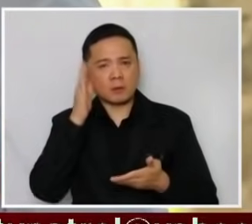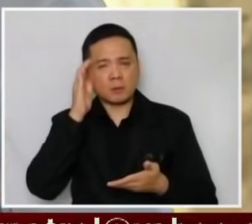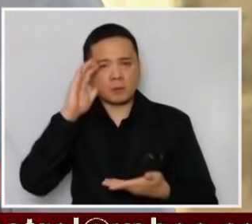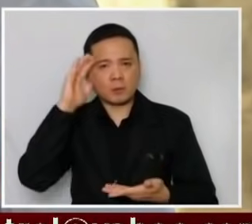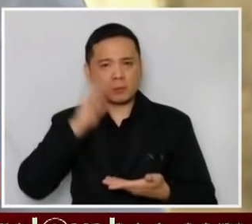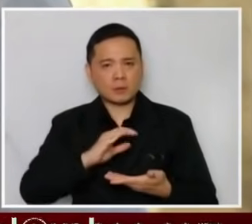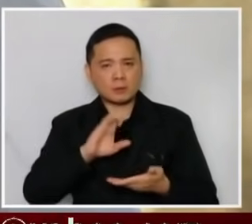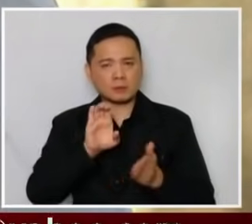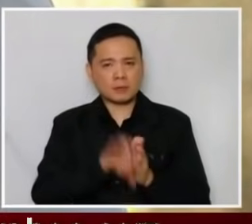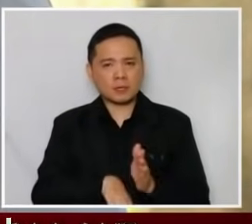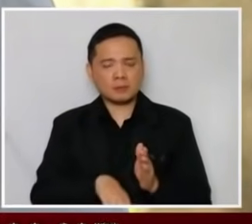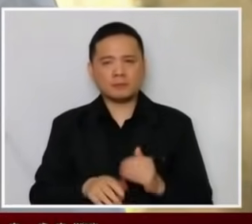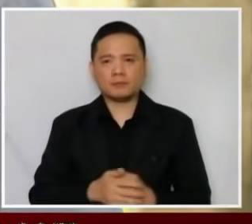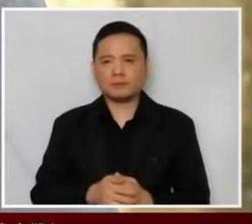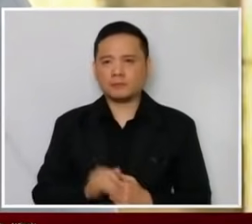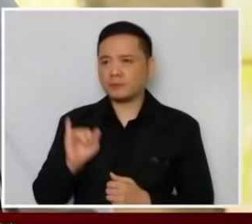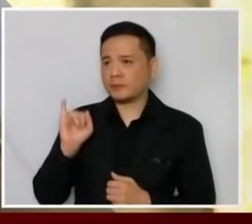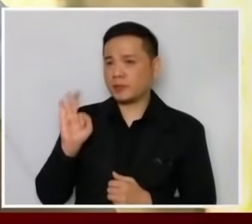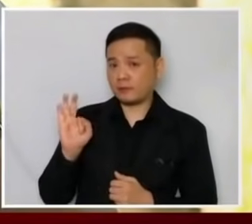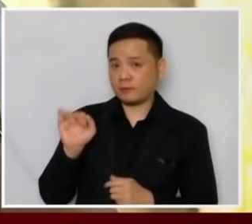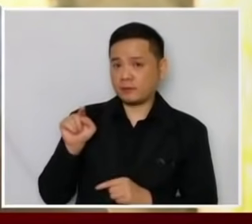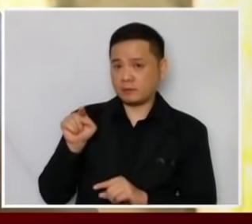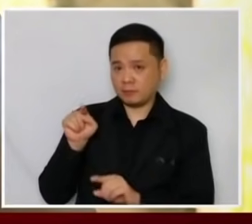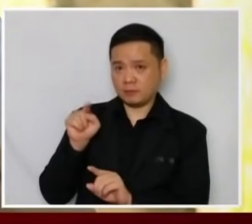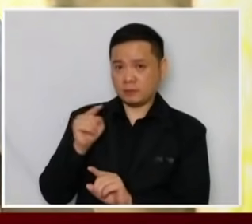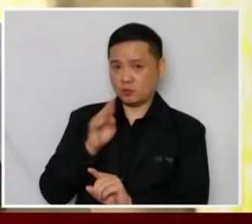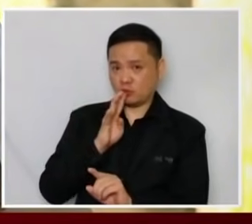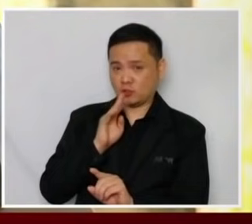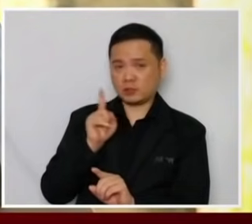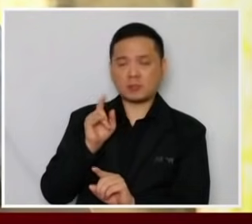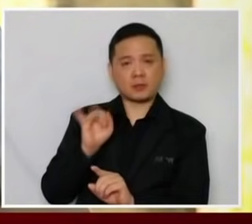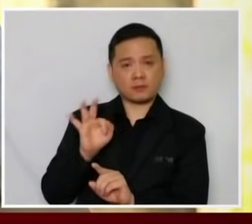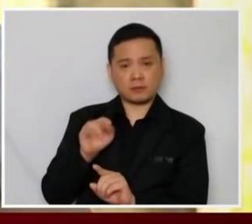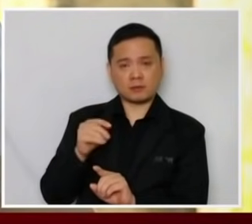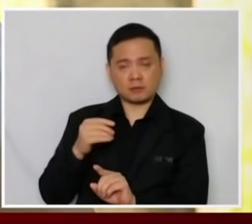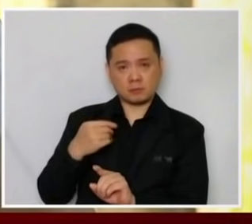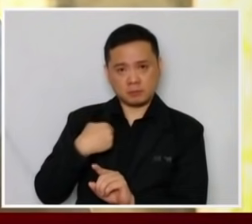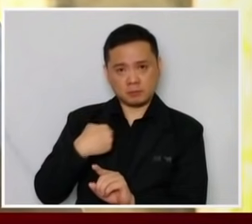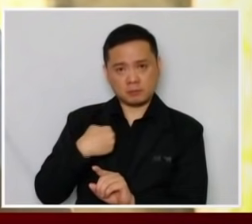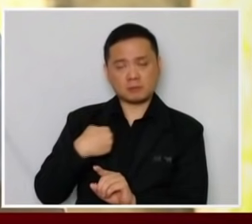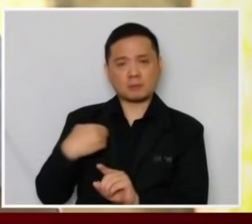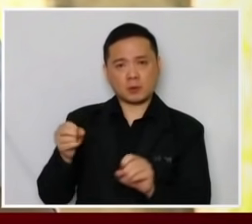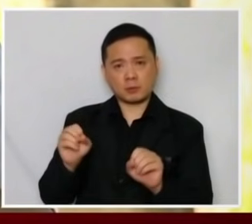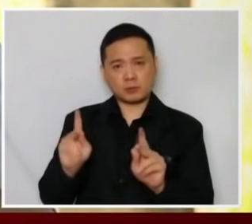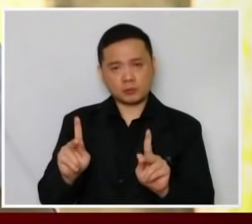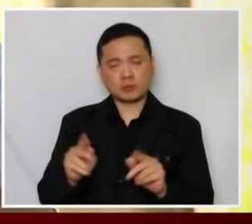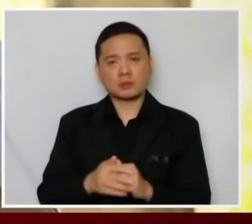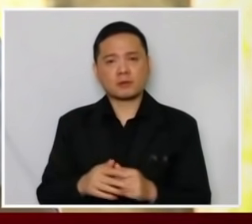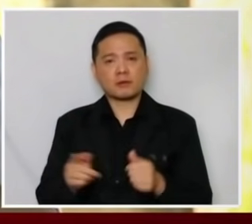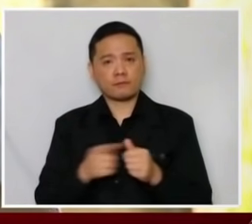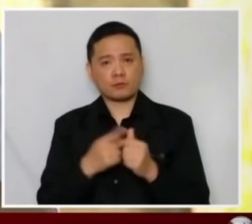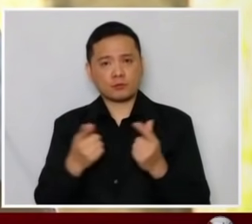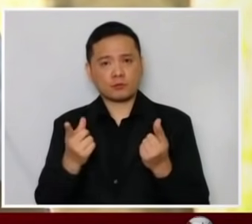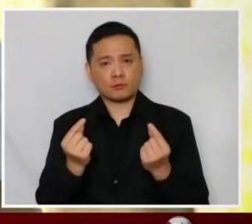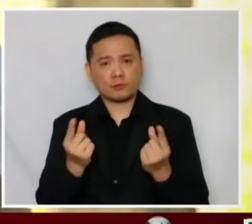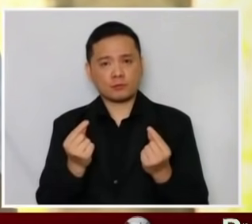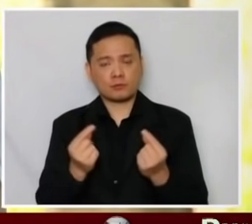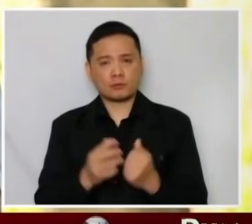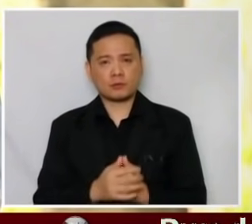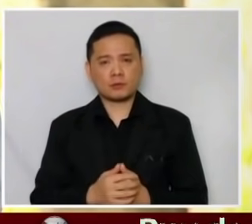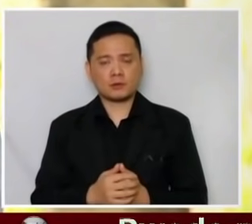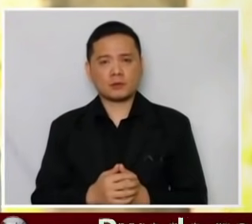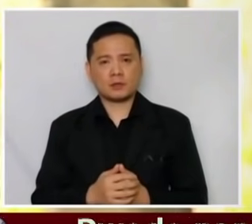given a chance, palarin ako. Ang unang-una kong gagawin